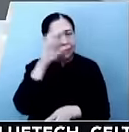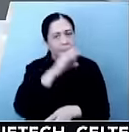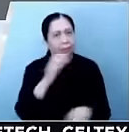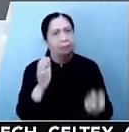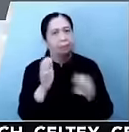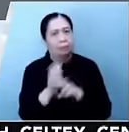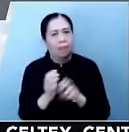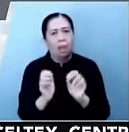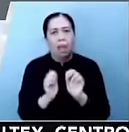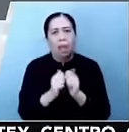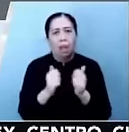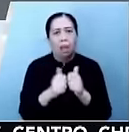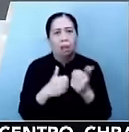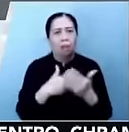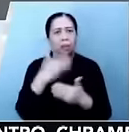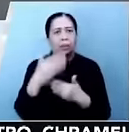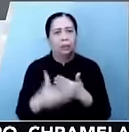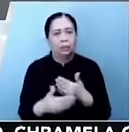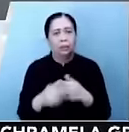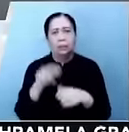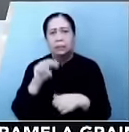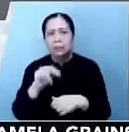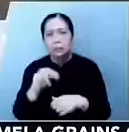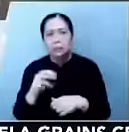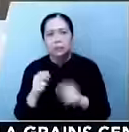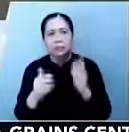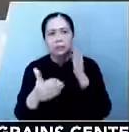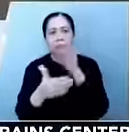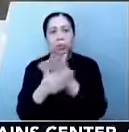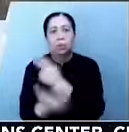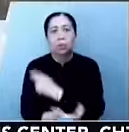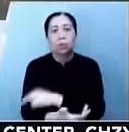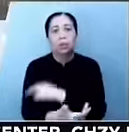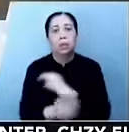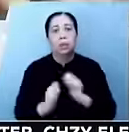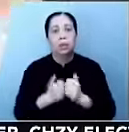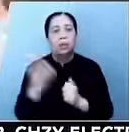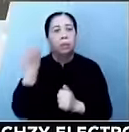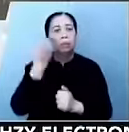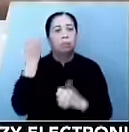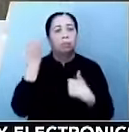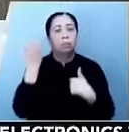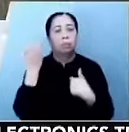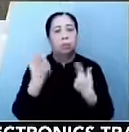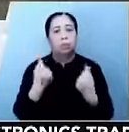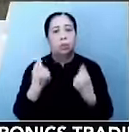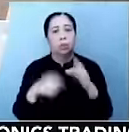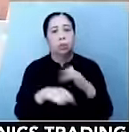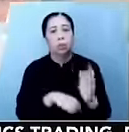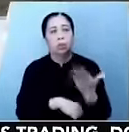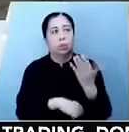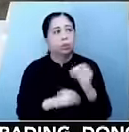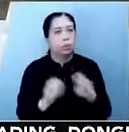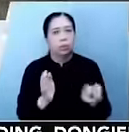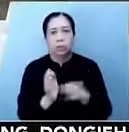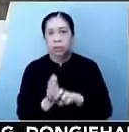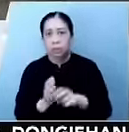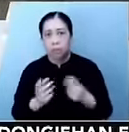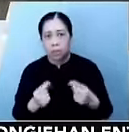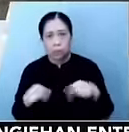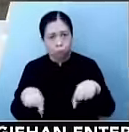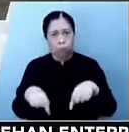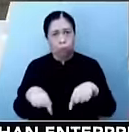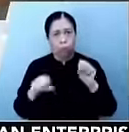na lang sa susunod na kailangan makarating agad sa ospital? Na-emergency ako, ma'am. Madaling araw, walang masakyan. Ito, nagamit